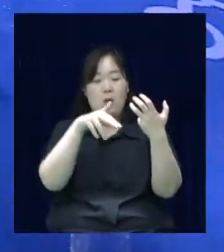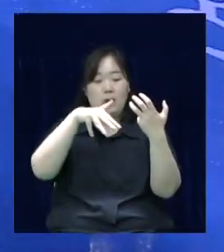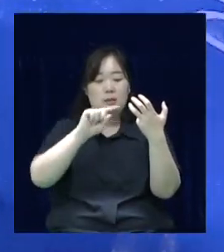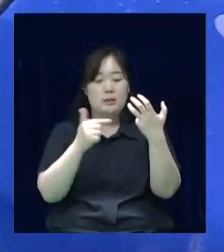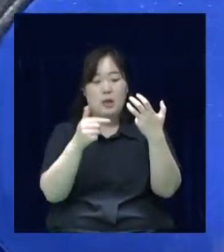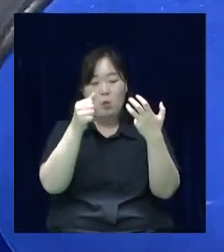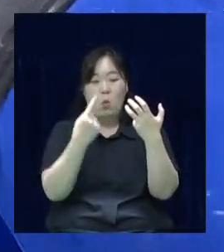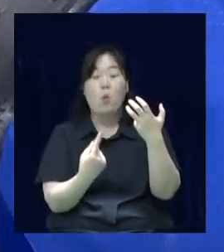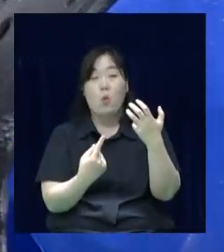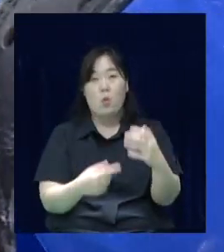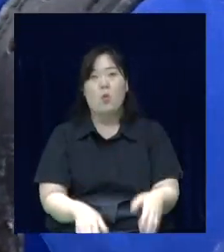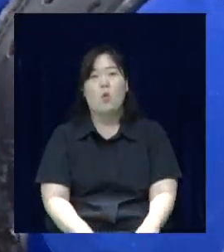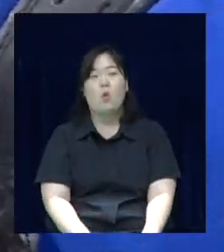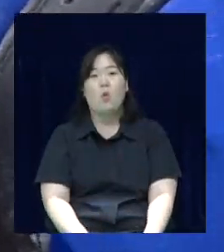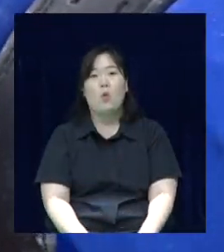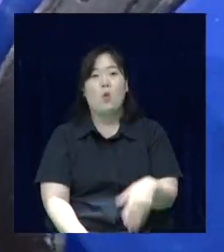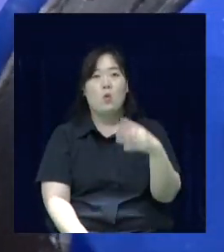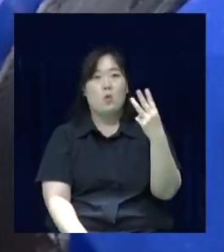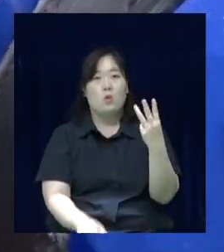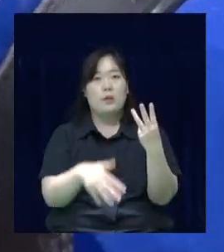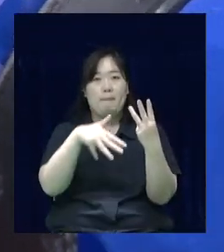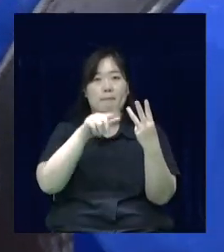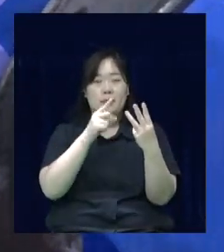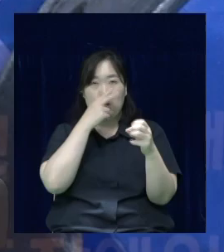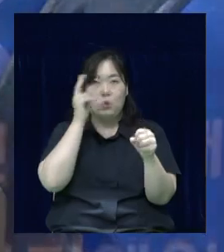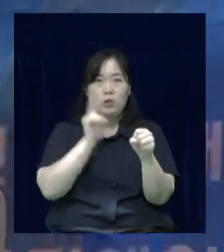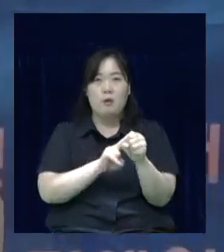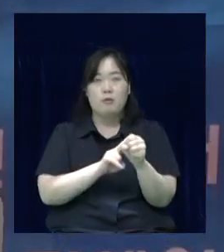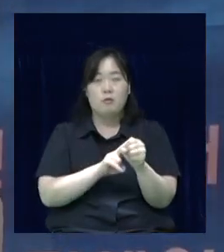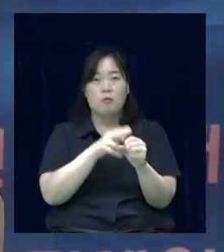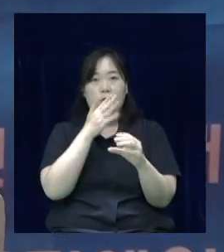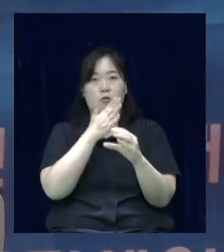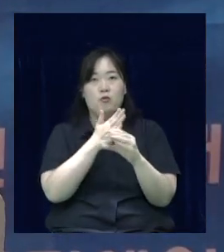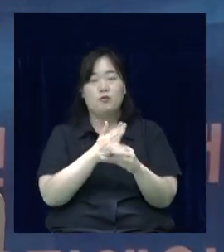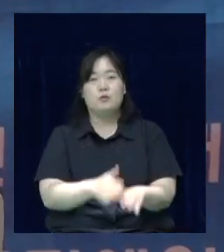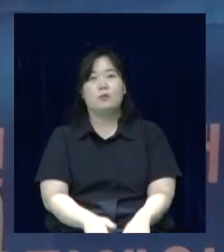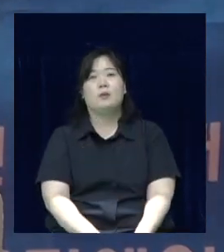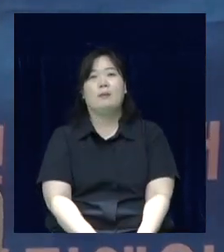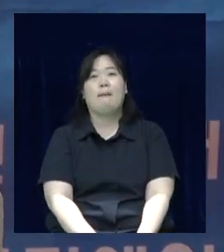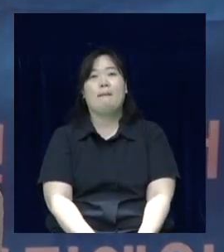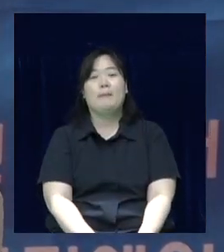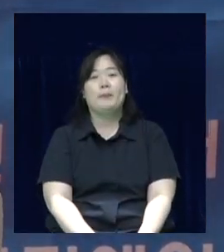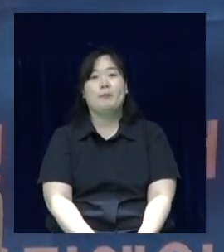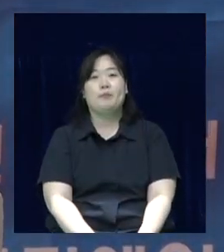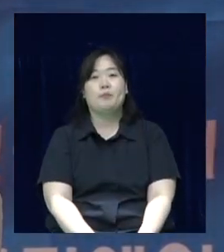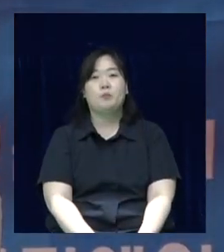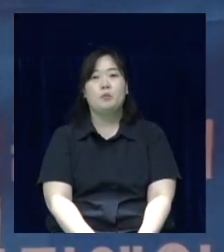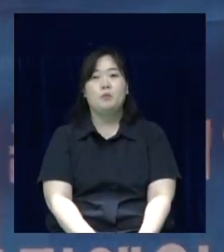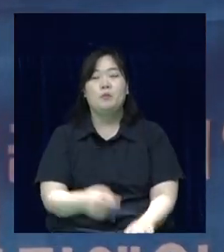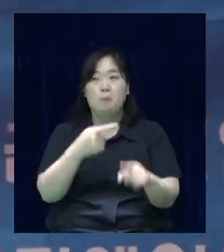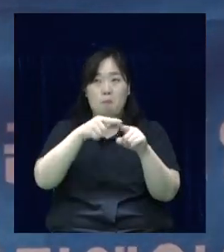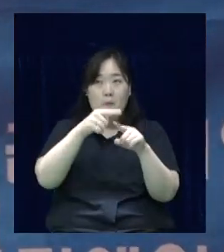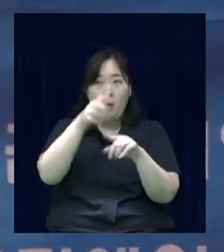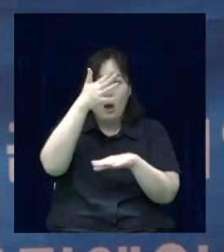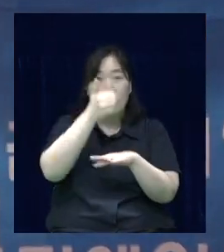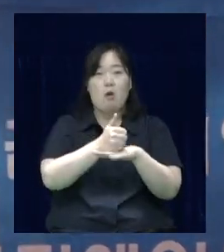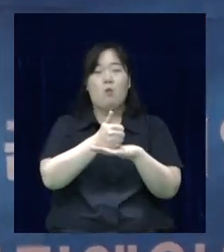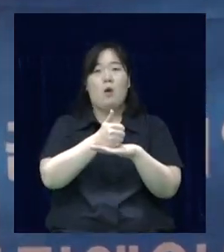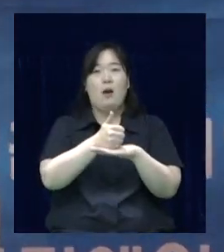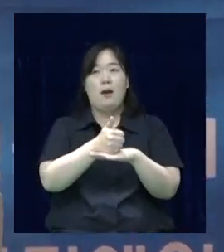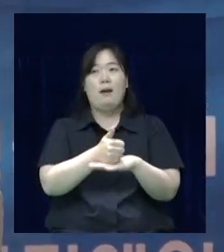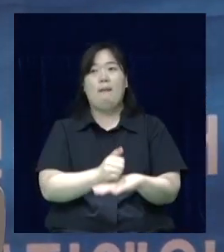3차 시도 이어지고 있습니다. 자, 3차 시도의 판정을 살펴보도록